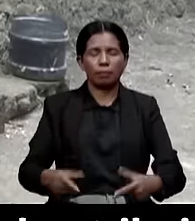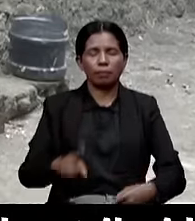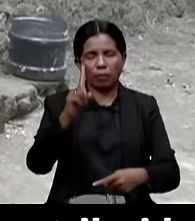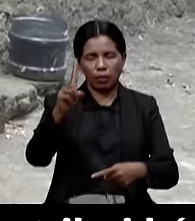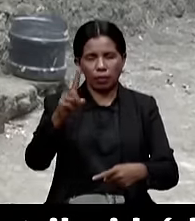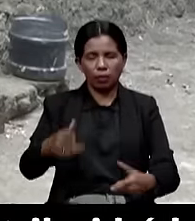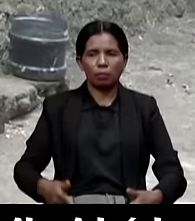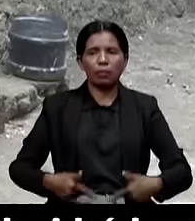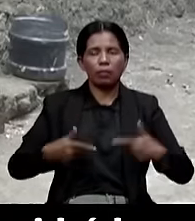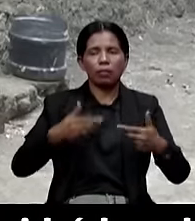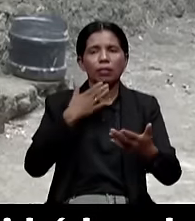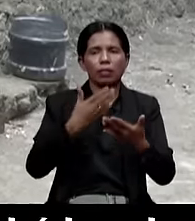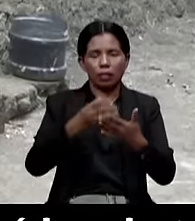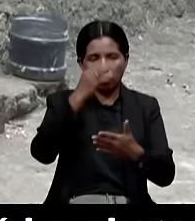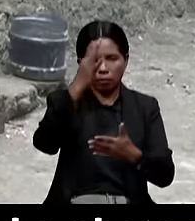diak iha futuro.